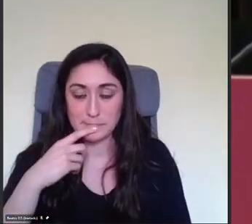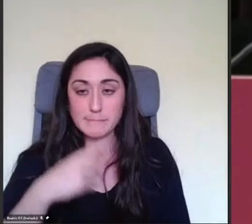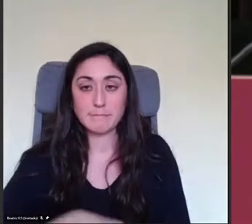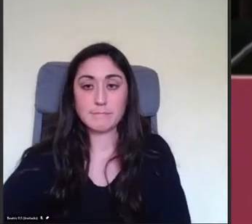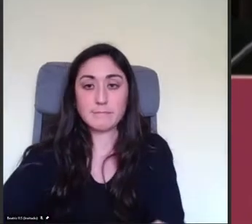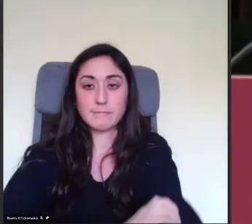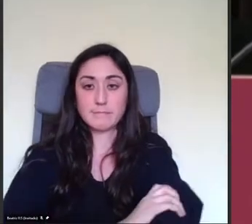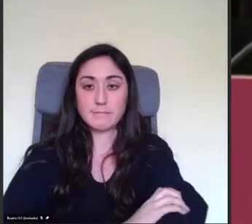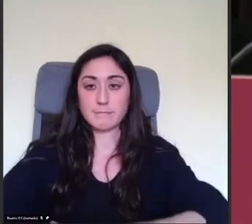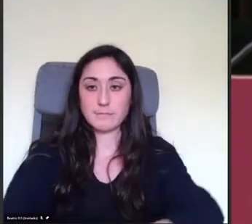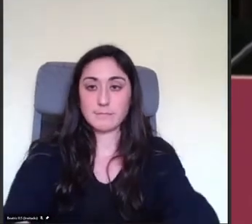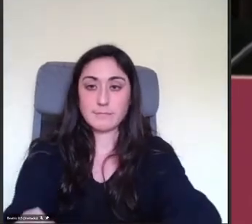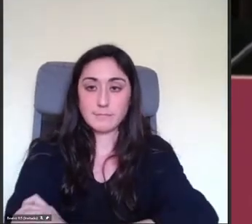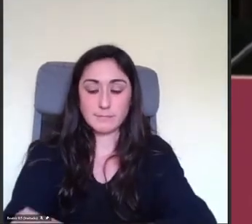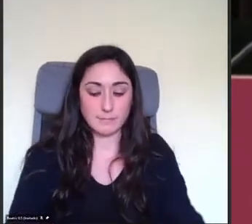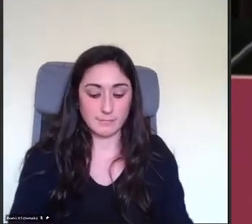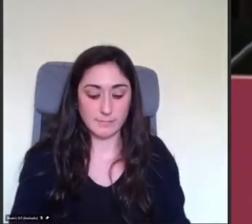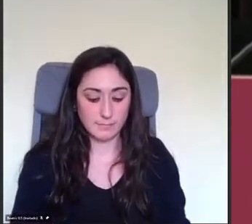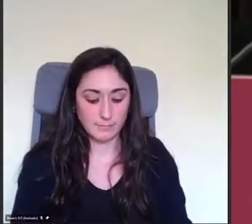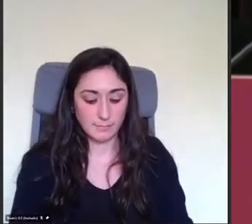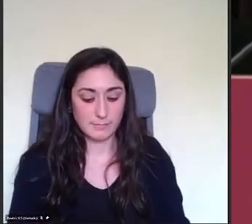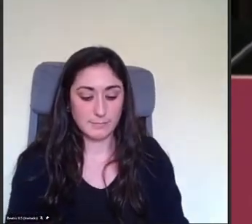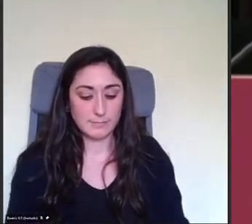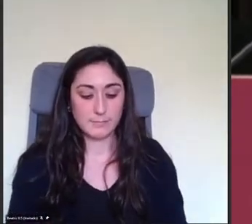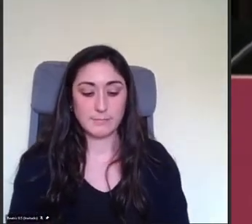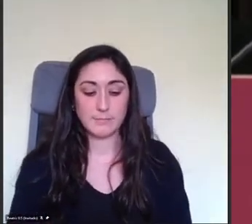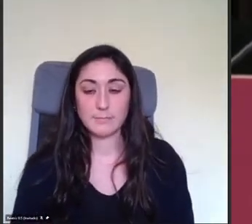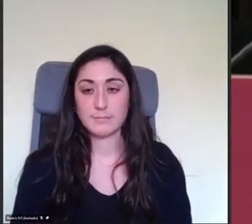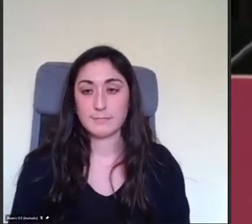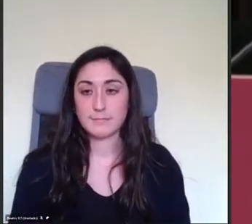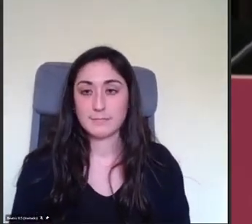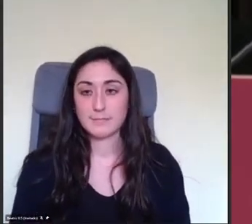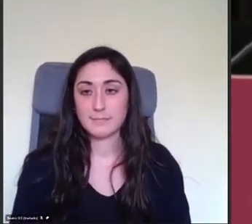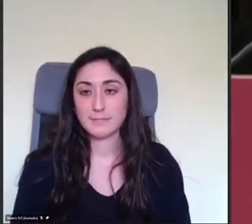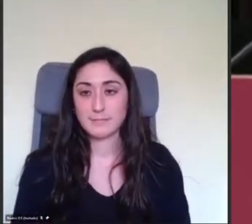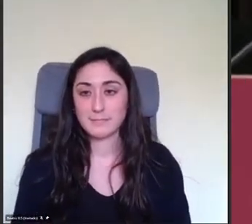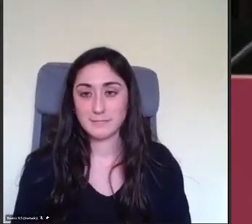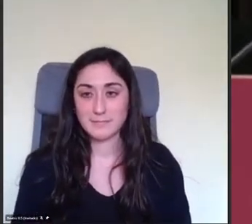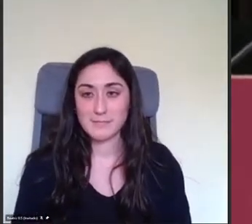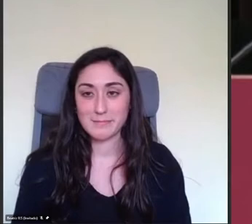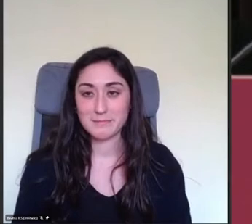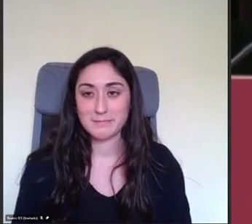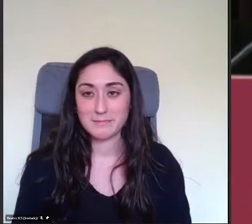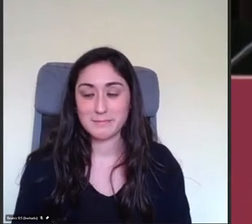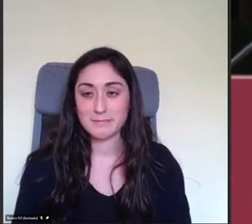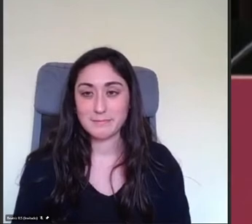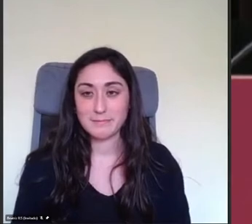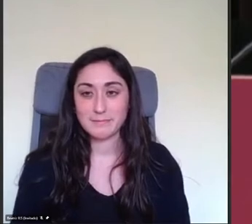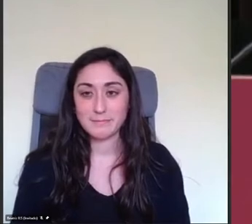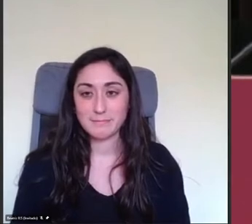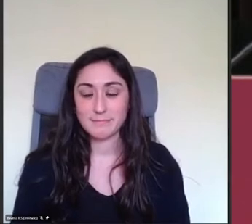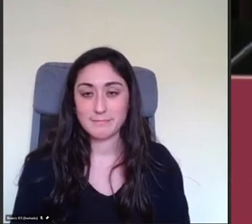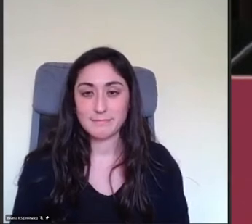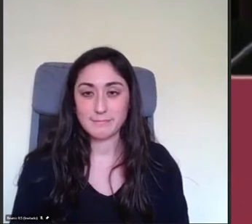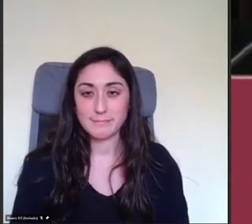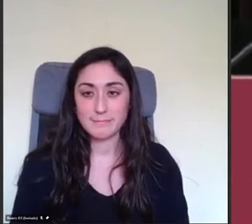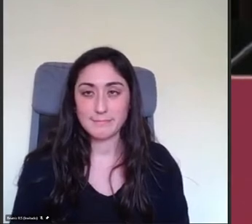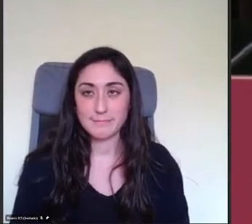Després també va haver-hi unes altres mesures, que és mesurar tot el que són les habilitats digitals. Es van veure